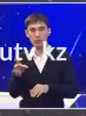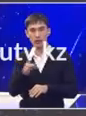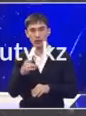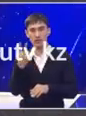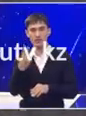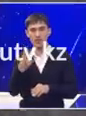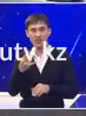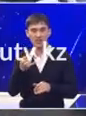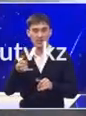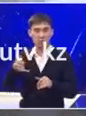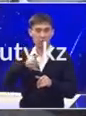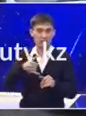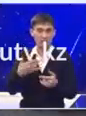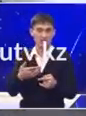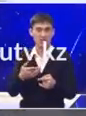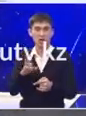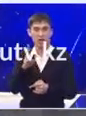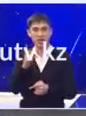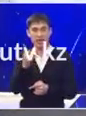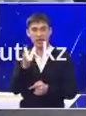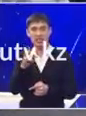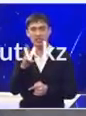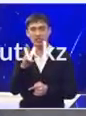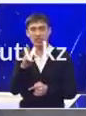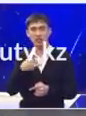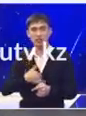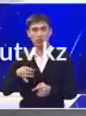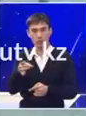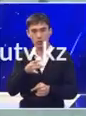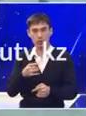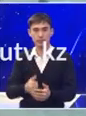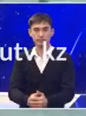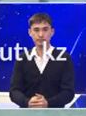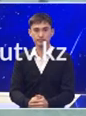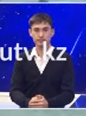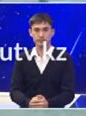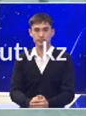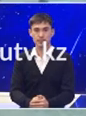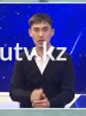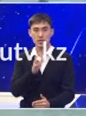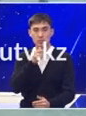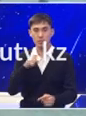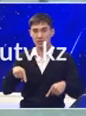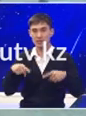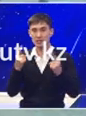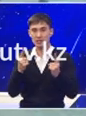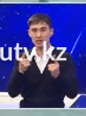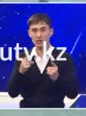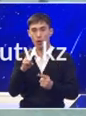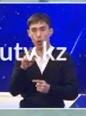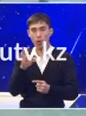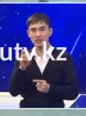одно предприятие. В Жамбыльском районе одна автозаправочная станция. С момента создания